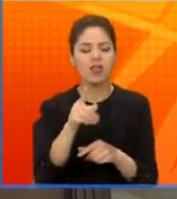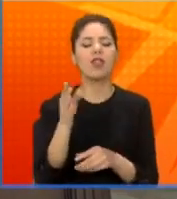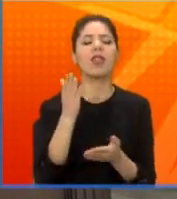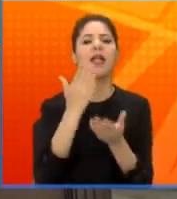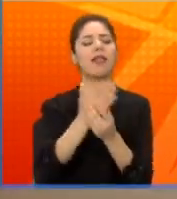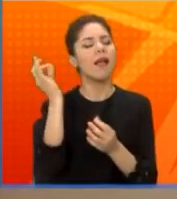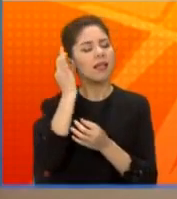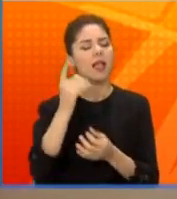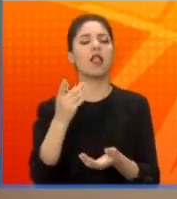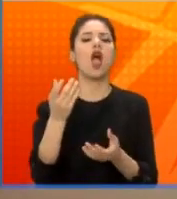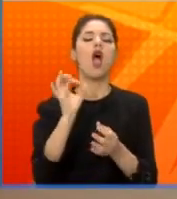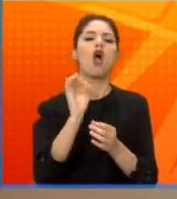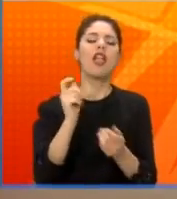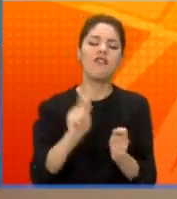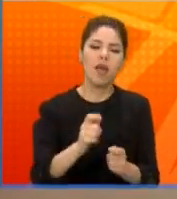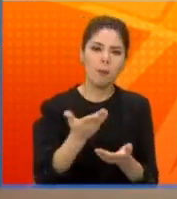dinleyip ödev yapıyor.